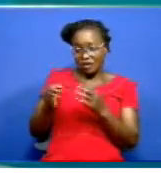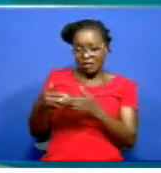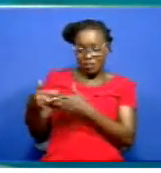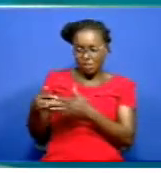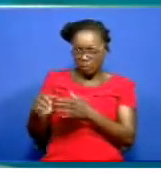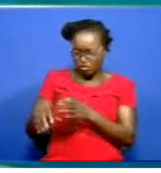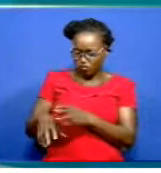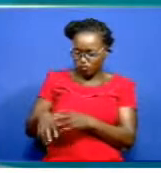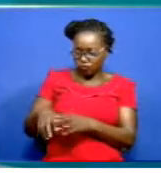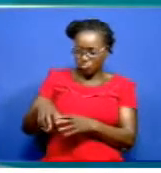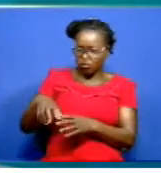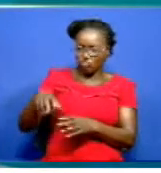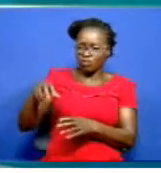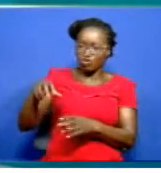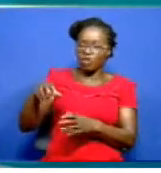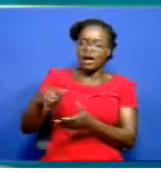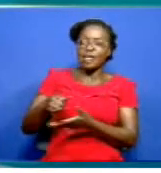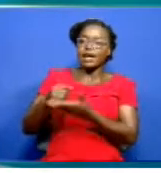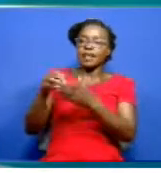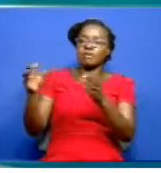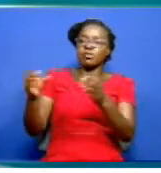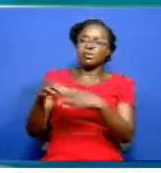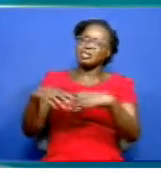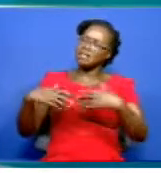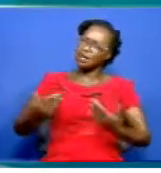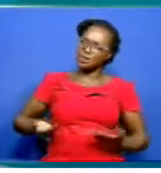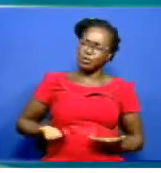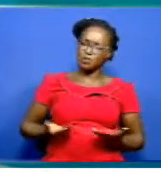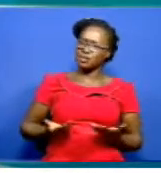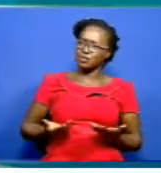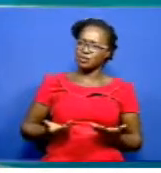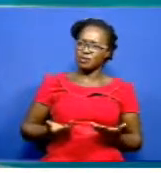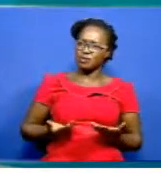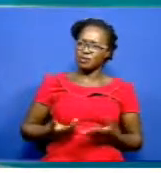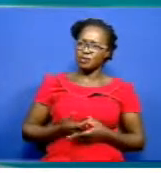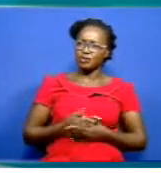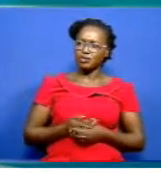ama angesaidia jamii kivipi. Ndio.